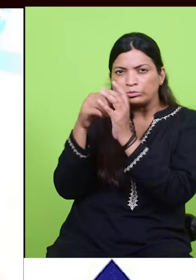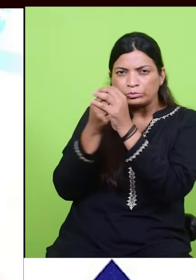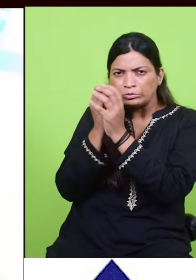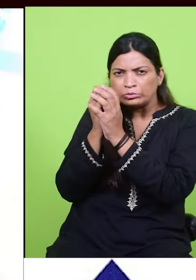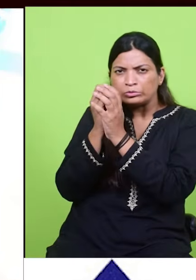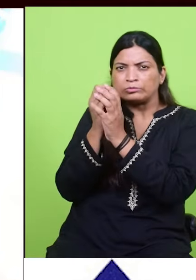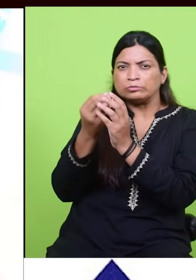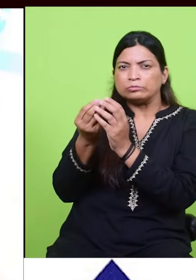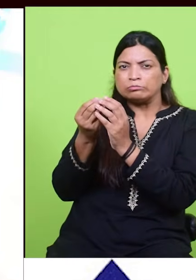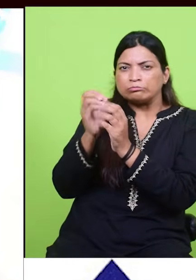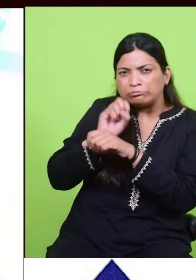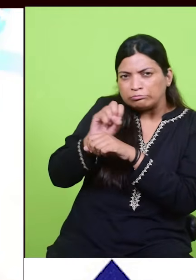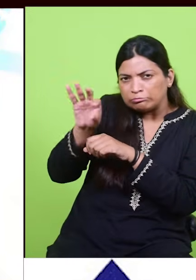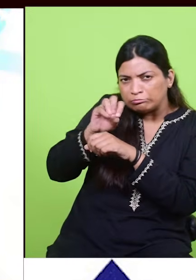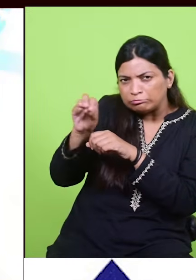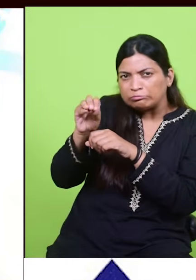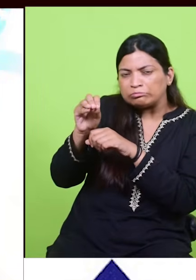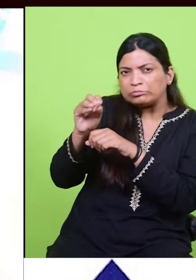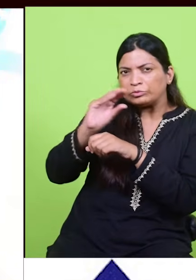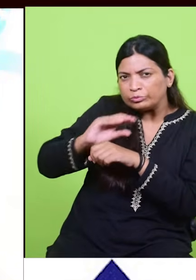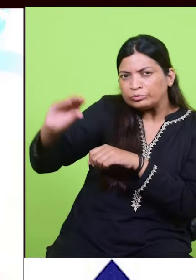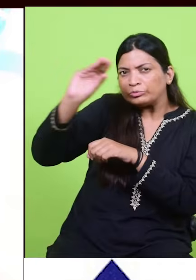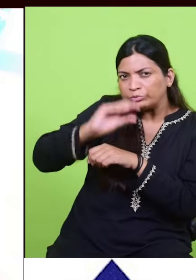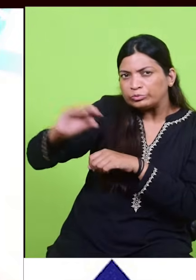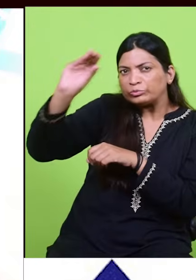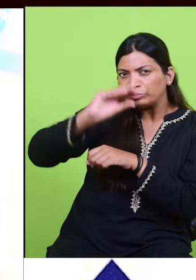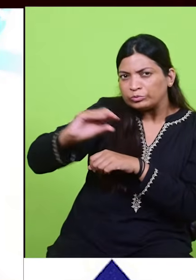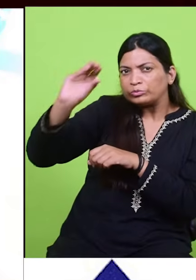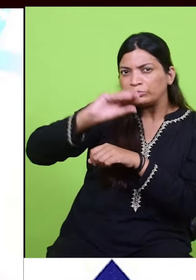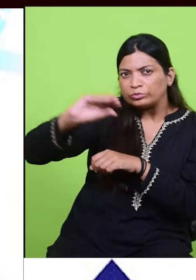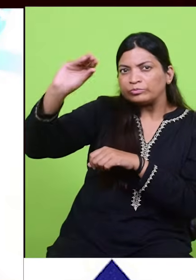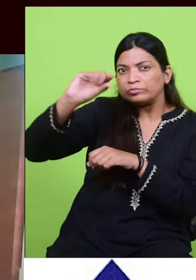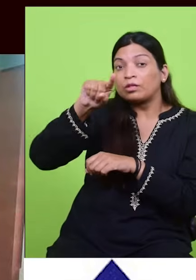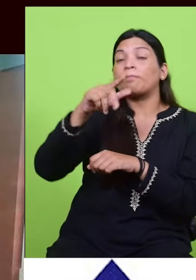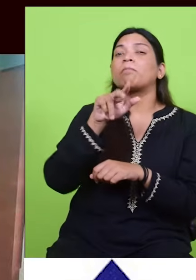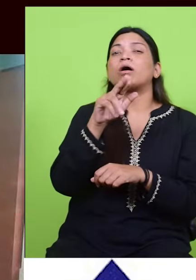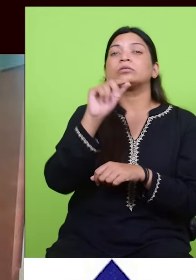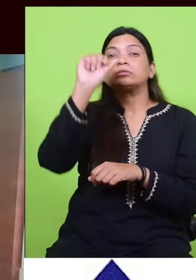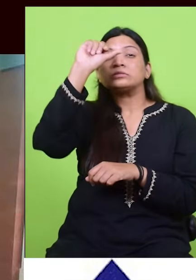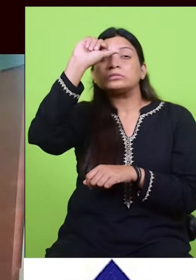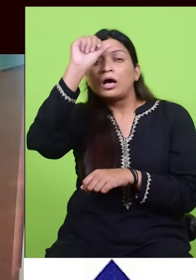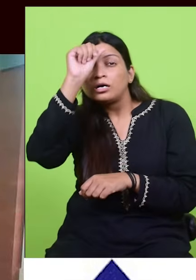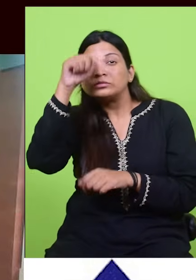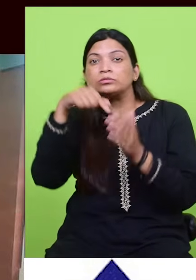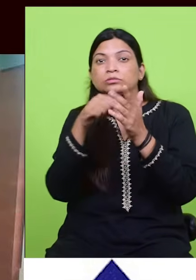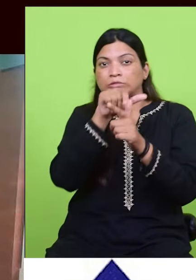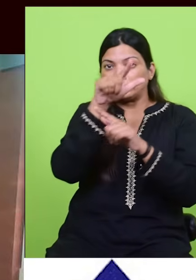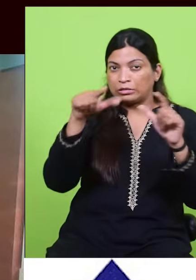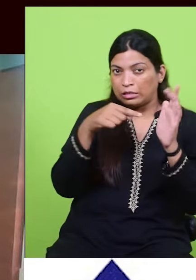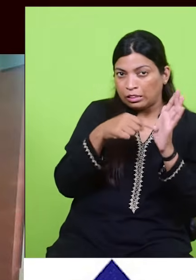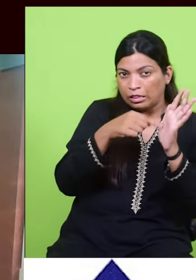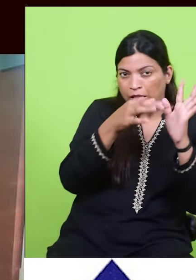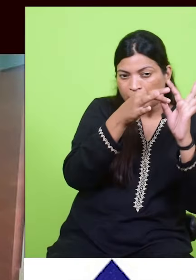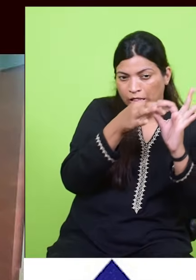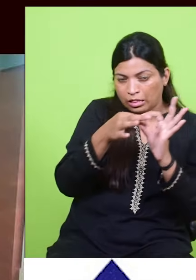में सिंगल हैंड से। तो अमेरिकन साइन लैंग्वेज और हिंदी, भारतीय साइन लैंग्वेज, मतलब हिंदी मीडियम की लैंग्वेज